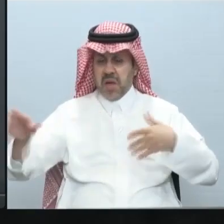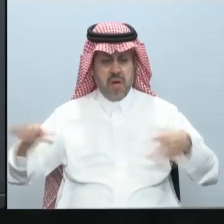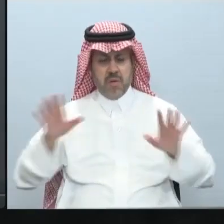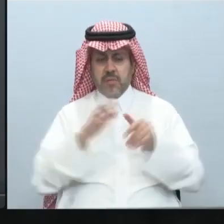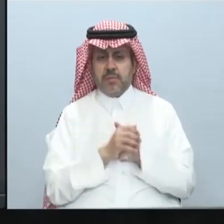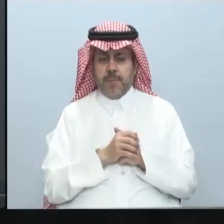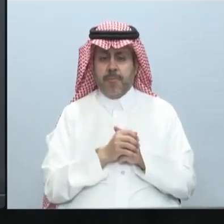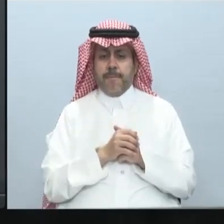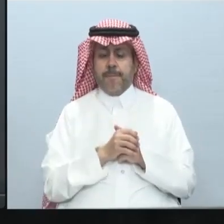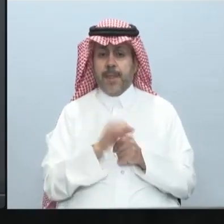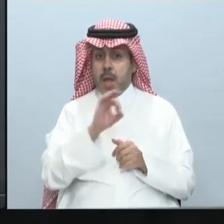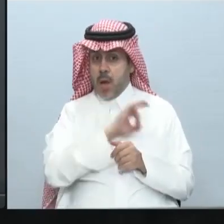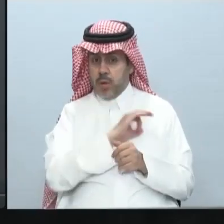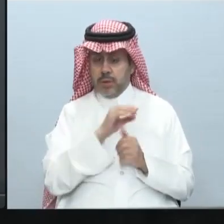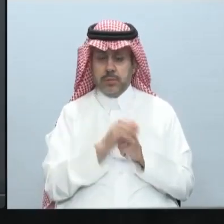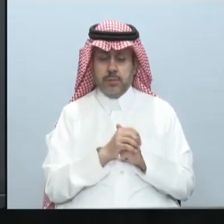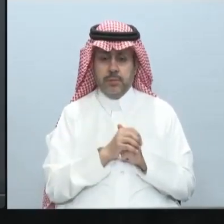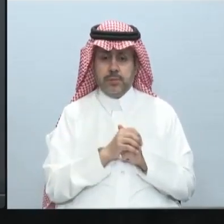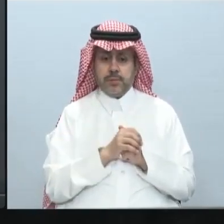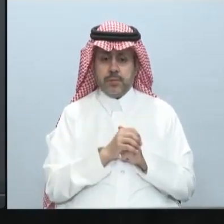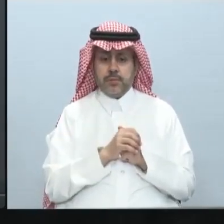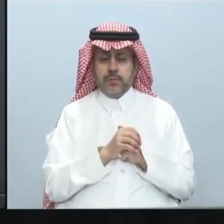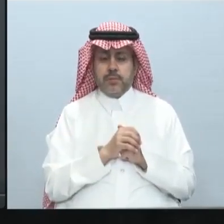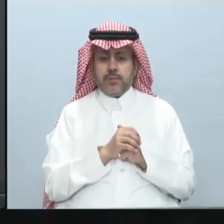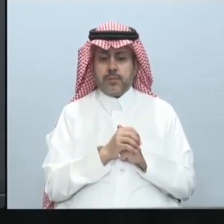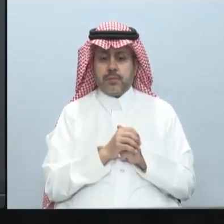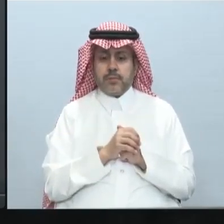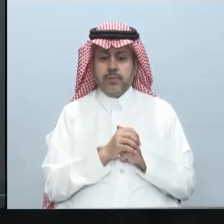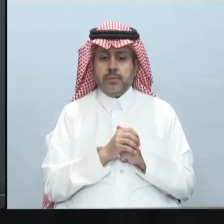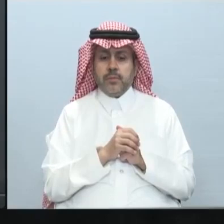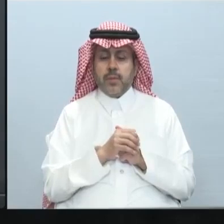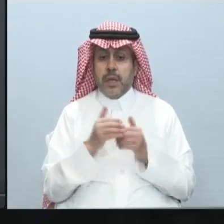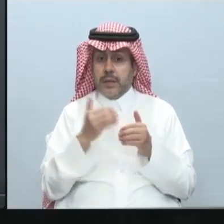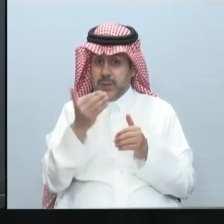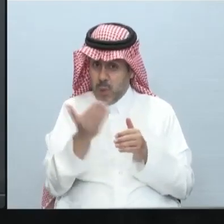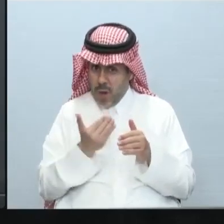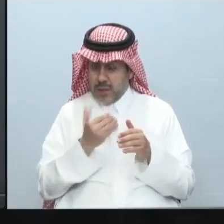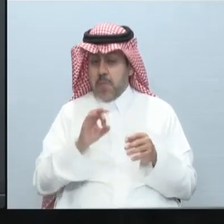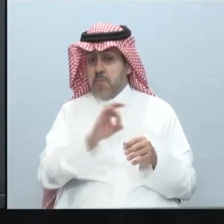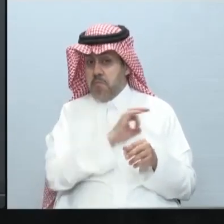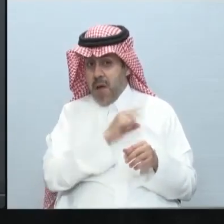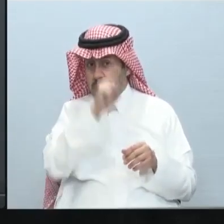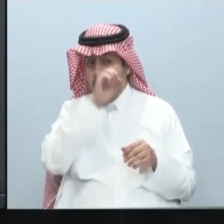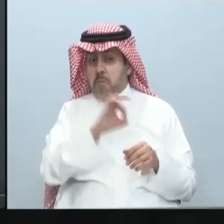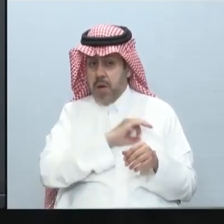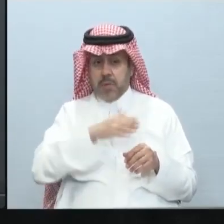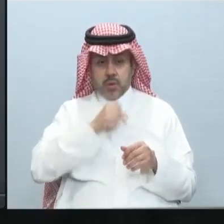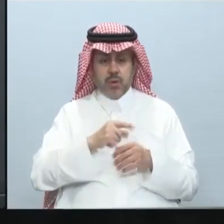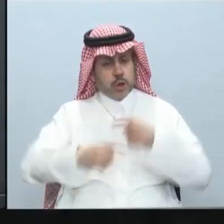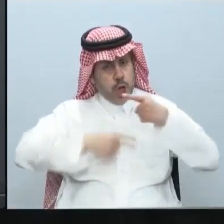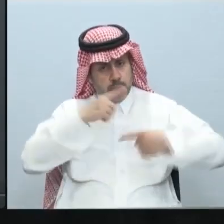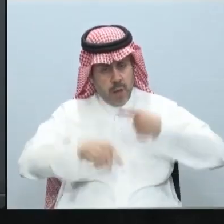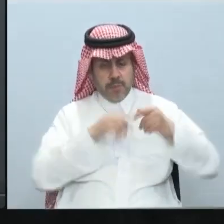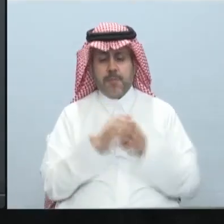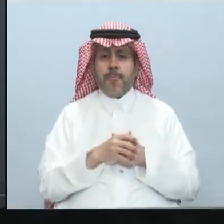او يهواه الشيطان او لا يحب الله ورسوله ان تقدم حب الله ورسوله في كل احوالك حتى